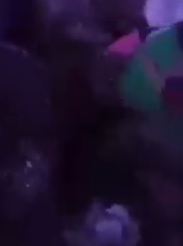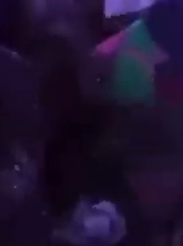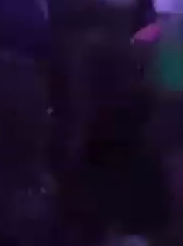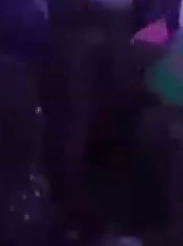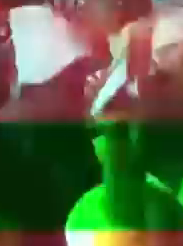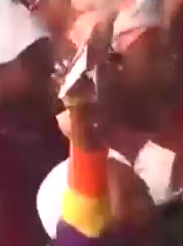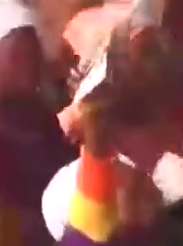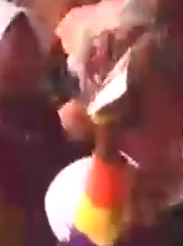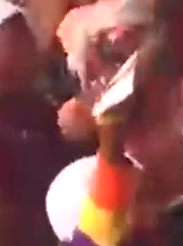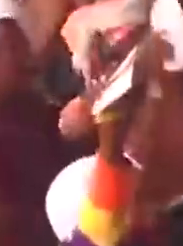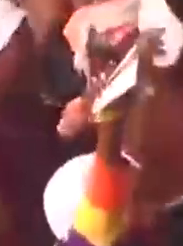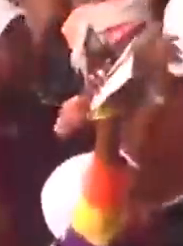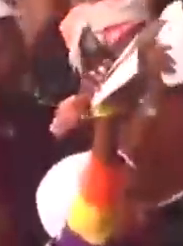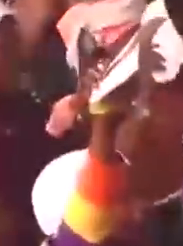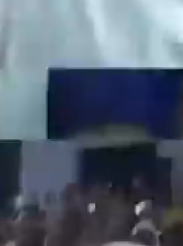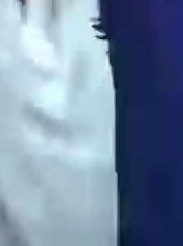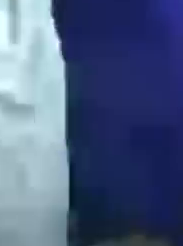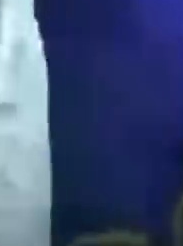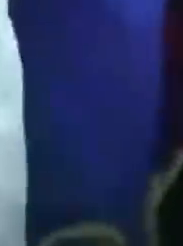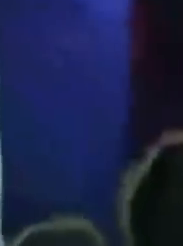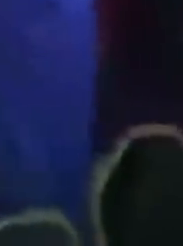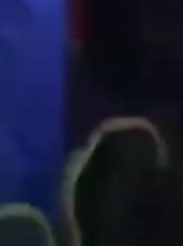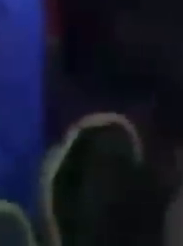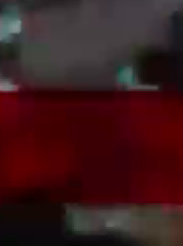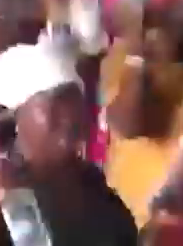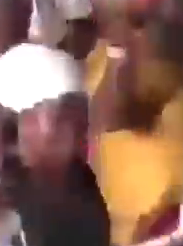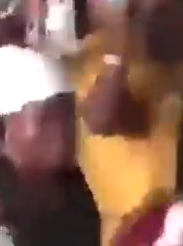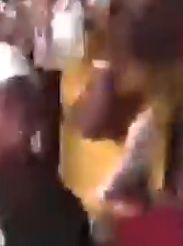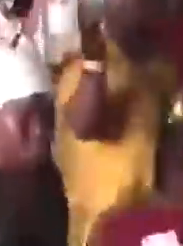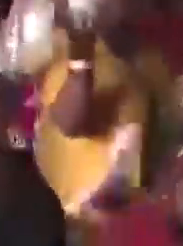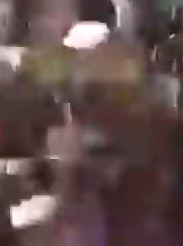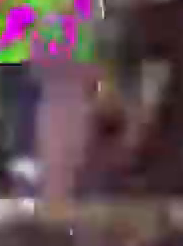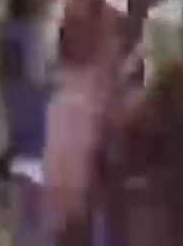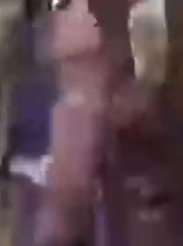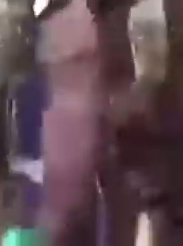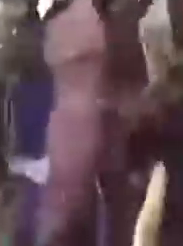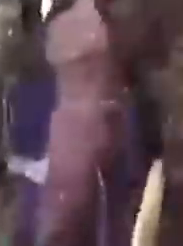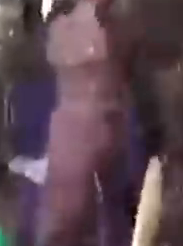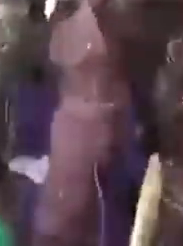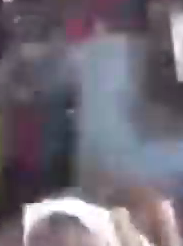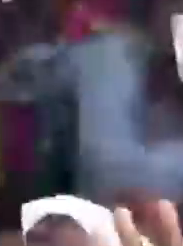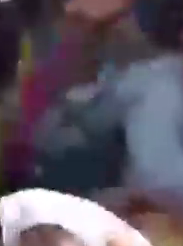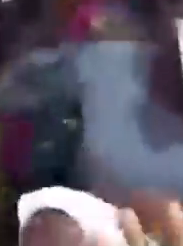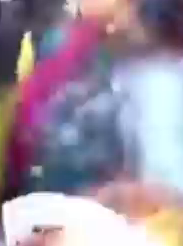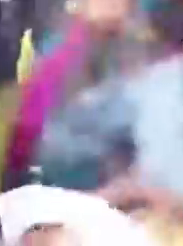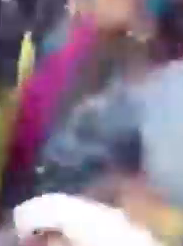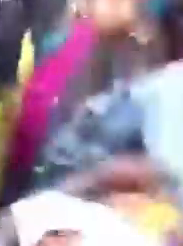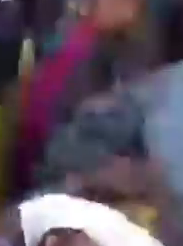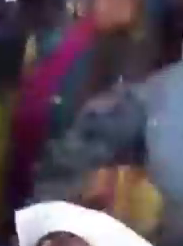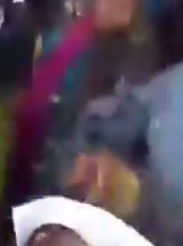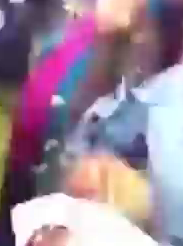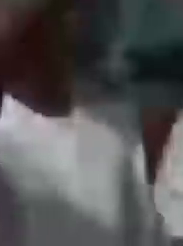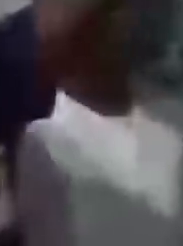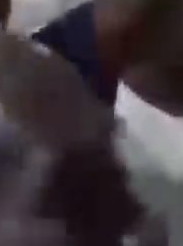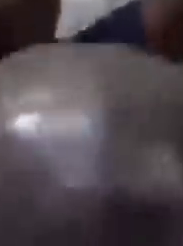tí ó ṣe dádúró ó fẹ́ palẹ̀ gbogbo ìdíwọ́ àti ìdènà. Mọ lágbára wo ló ń di ọlọ́nà ẹ̀gún òdílé ẹ̀pẹ̀ tàbí àdàbí máa bọ̀ wá